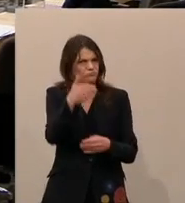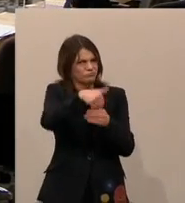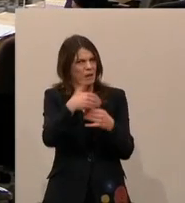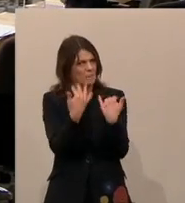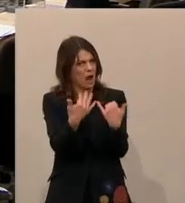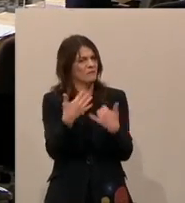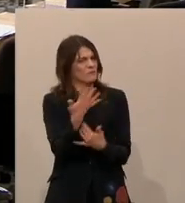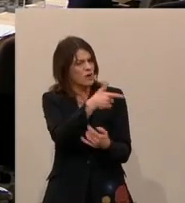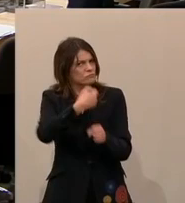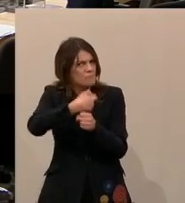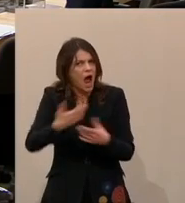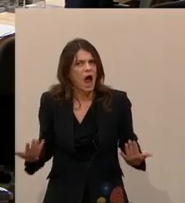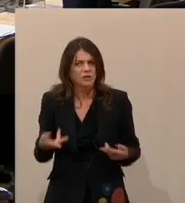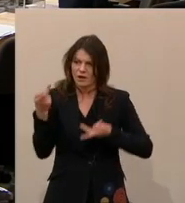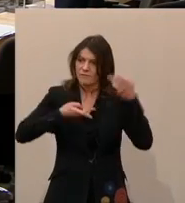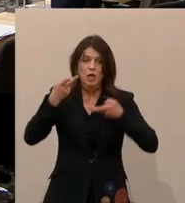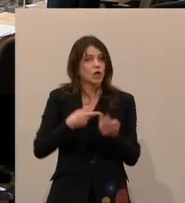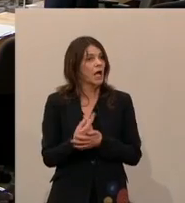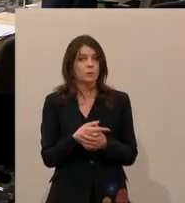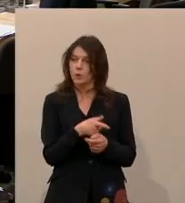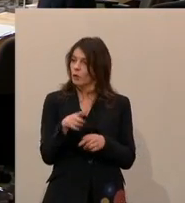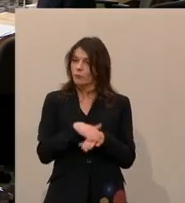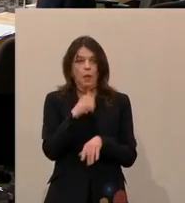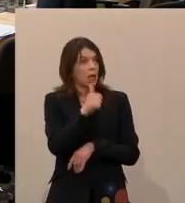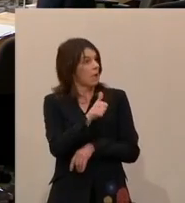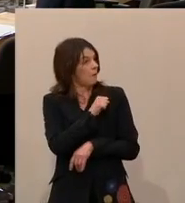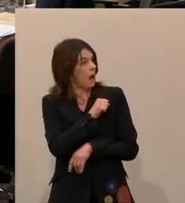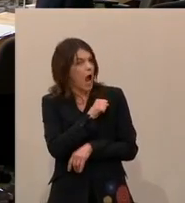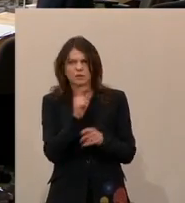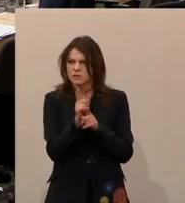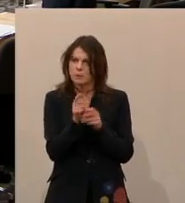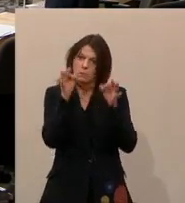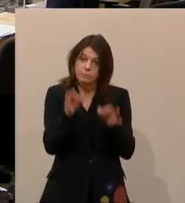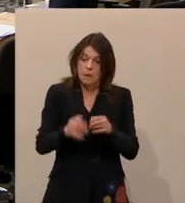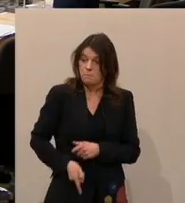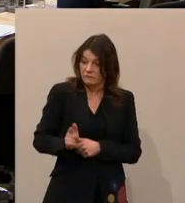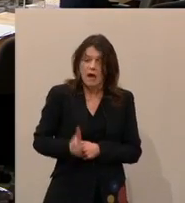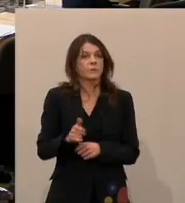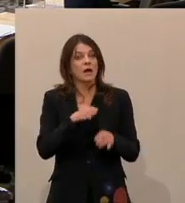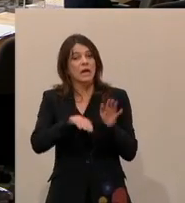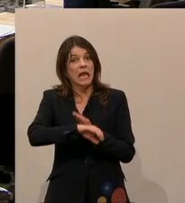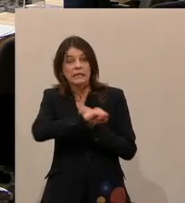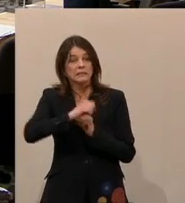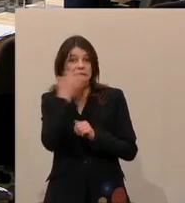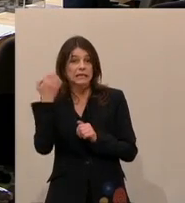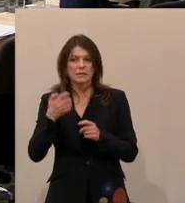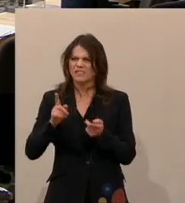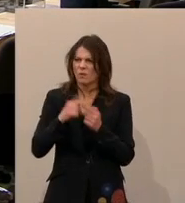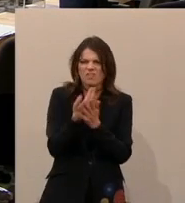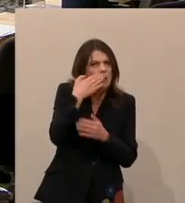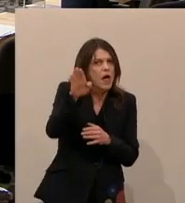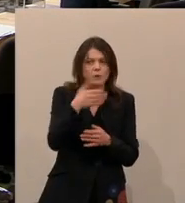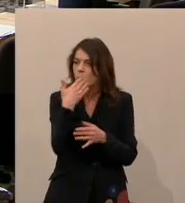Parlament gewesen sind, getan haben. Wahrscheinlich haben Sie da keine Bedrohung durch irgendwelche legal bewaffneten Rechtsextremisten und